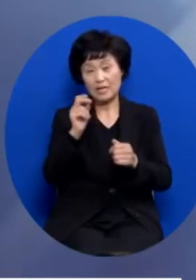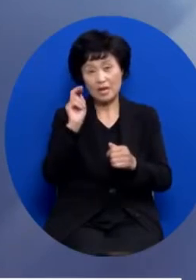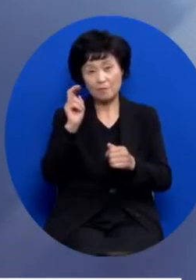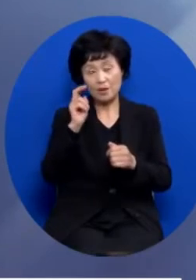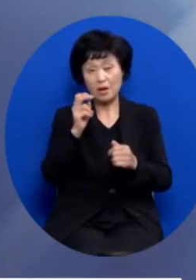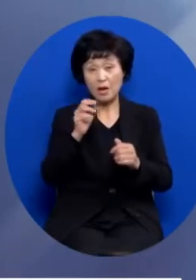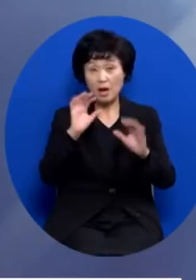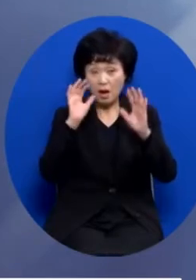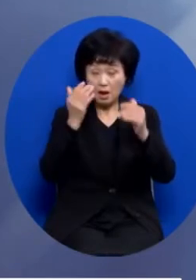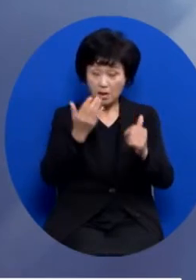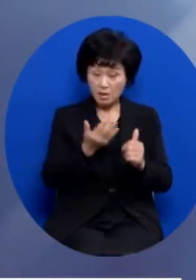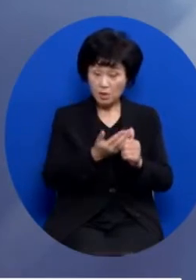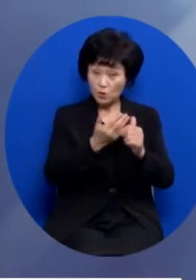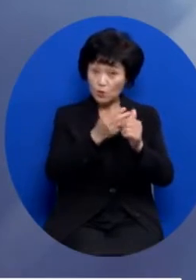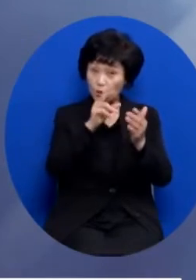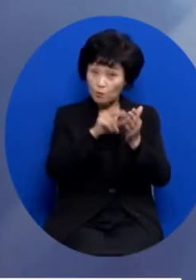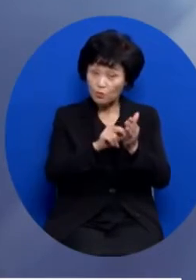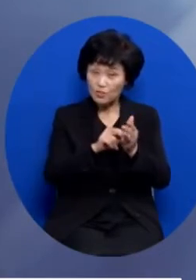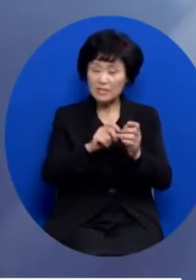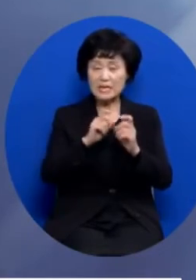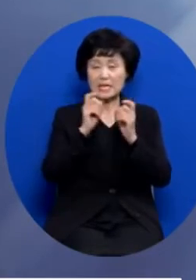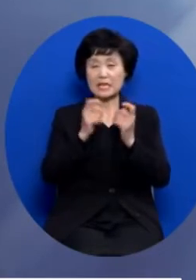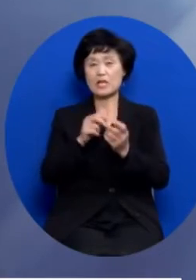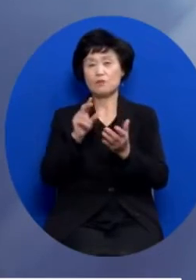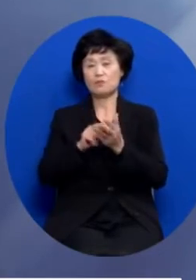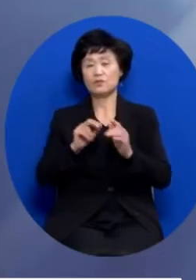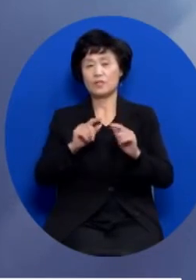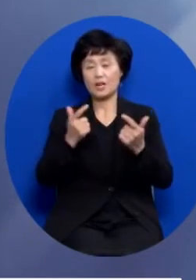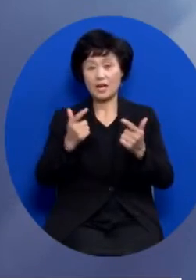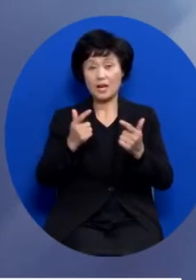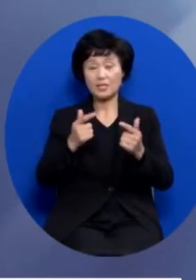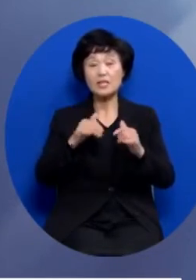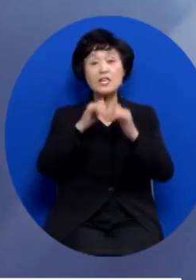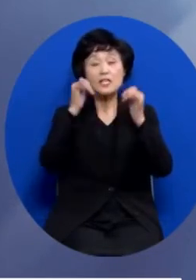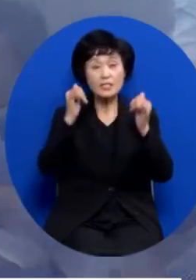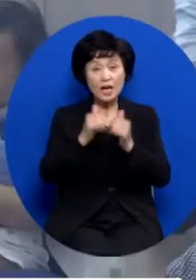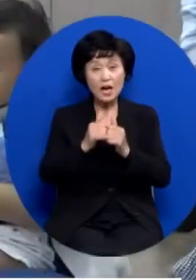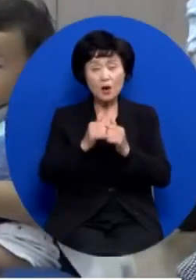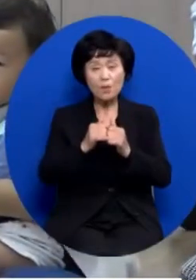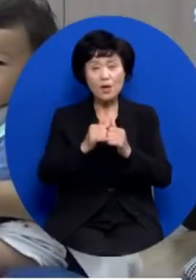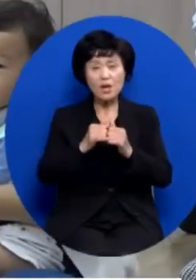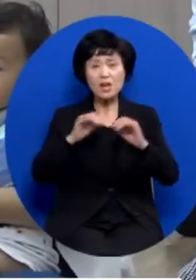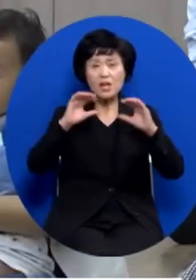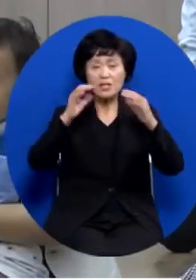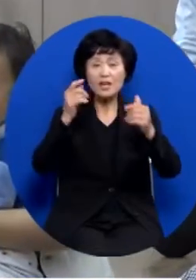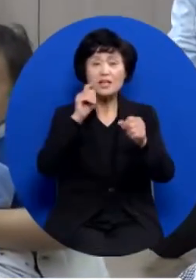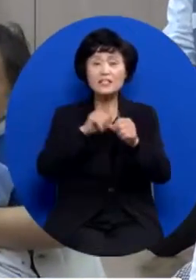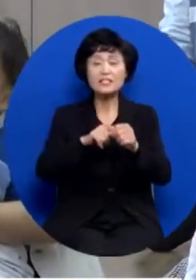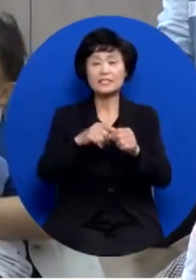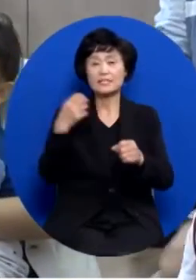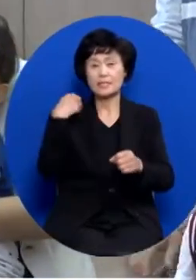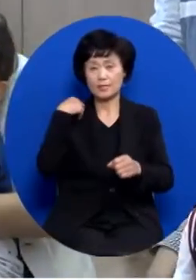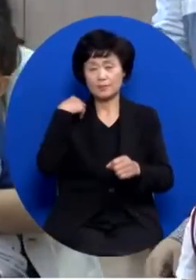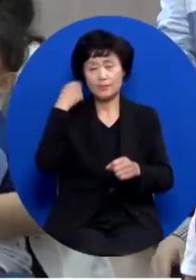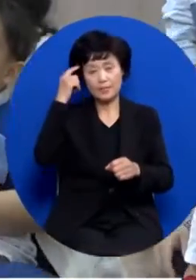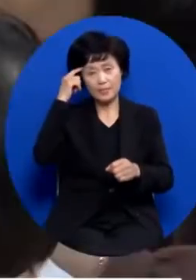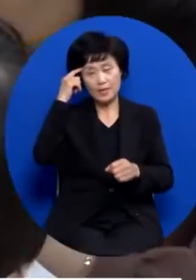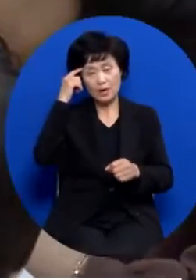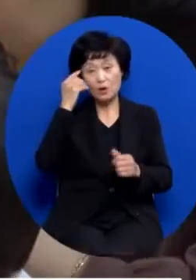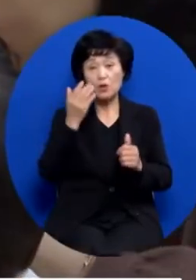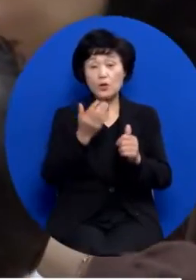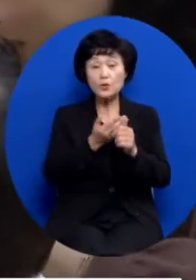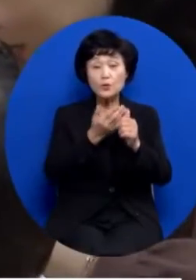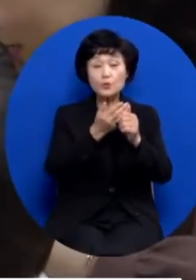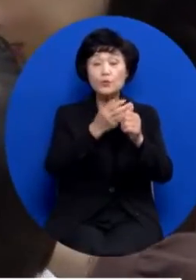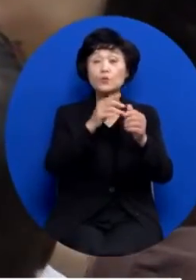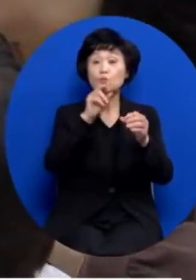아니라 사회적 책임, 국가 공동체의 책임으로 확대해야 될 필요가 있고요. 이 보육과 관련돼서